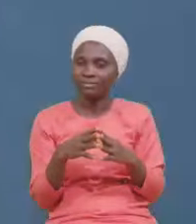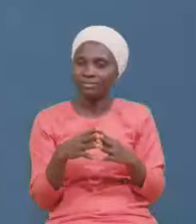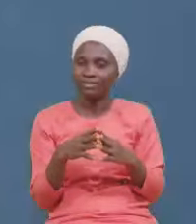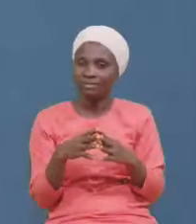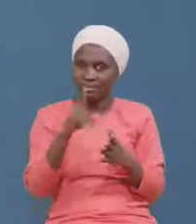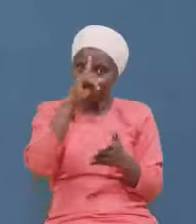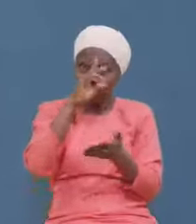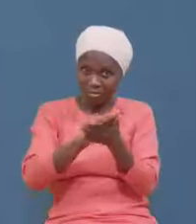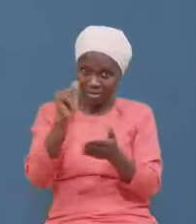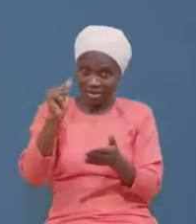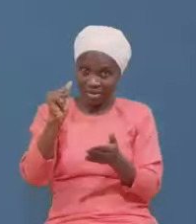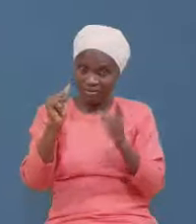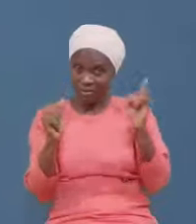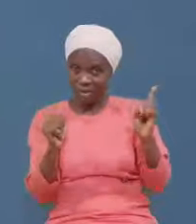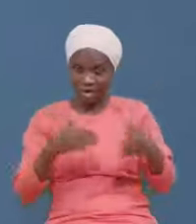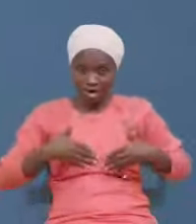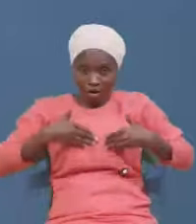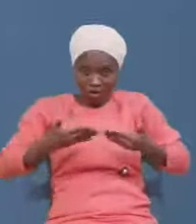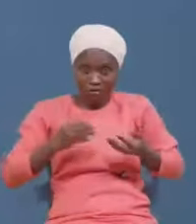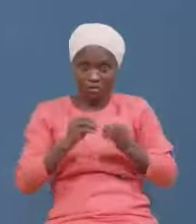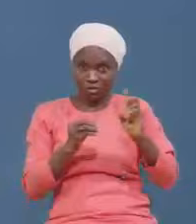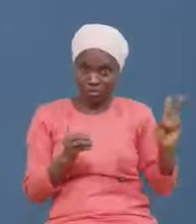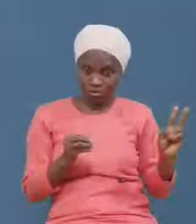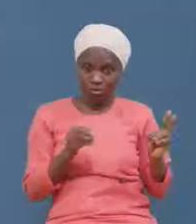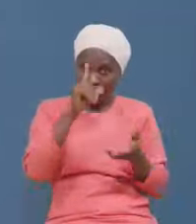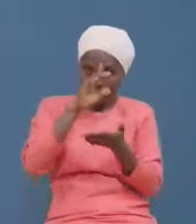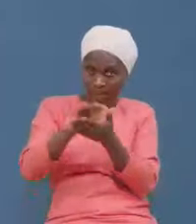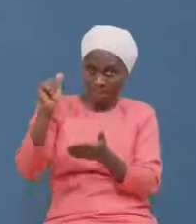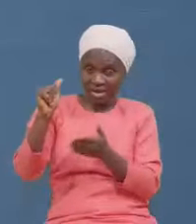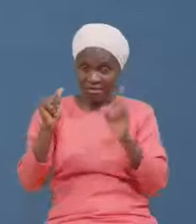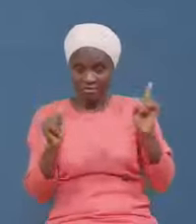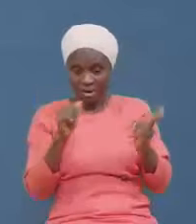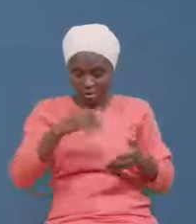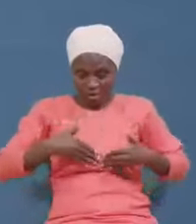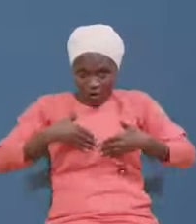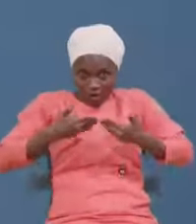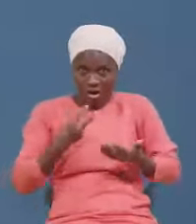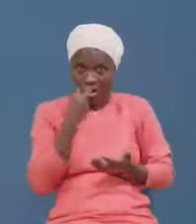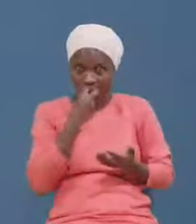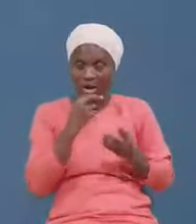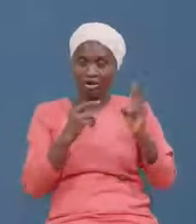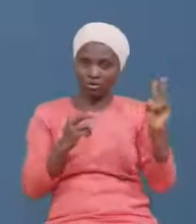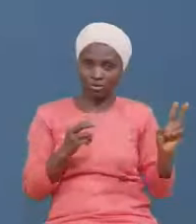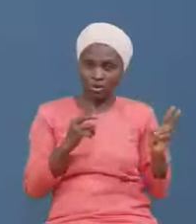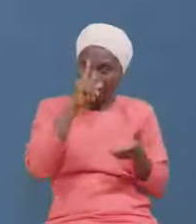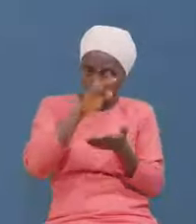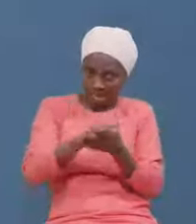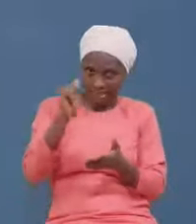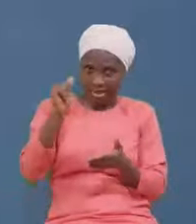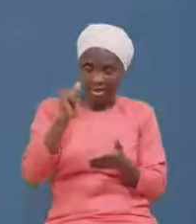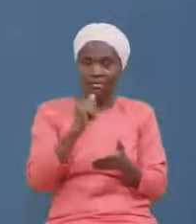believe confess మీరు నమ్మండి ఒప్పుకోండి confess విశ్వసించండి ఒప్పుకోండి believe